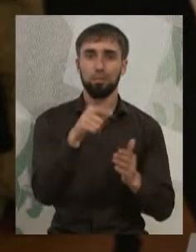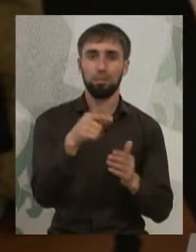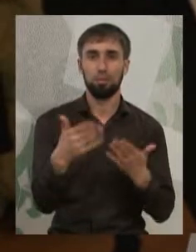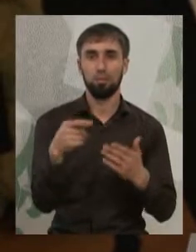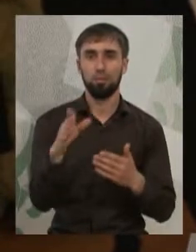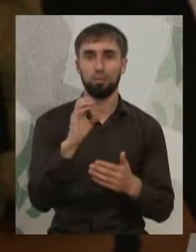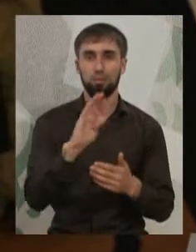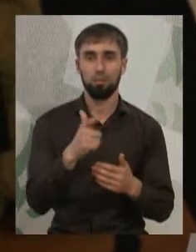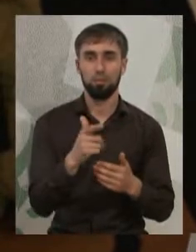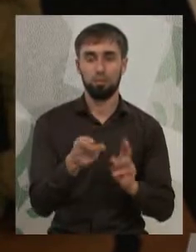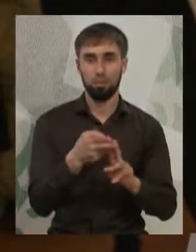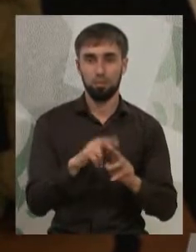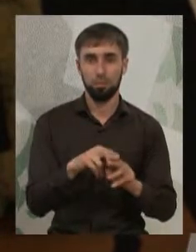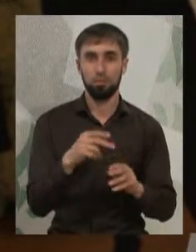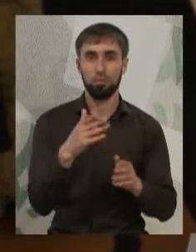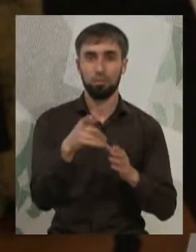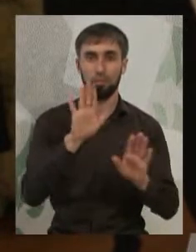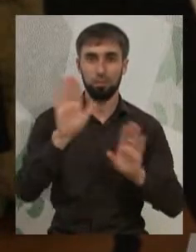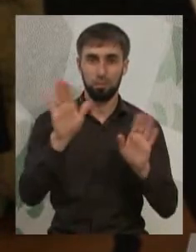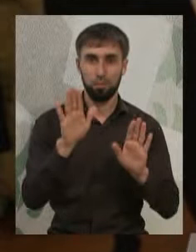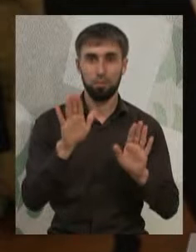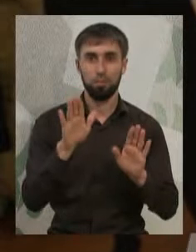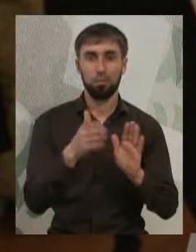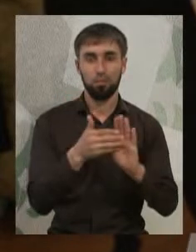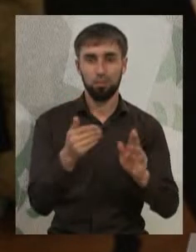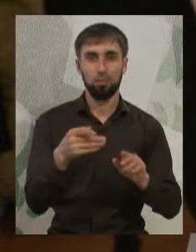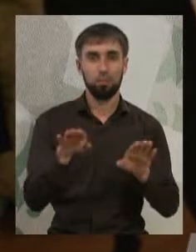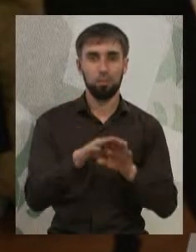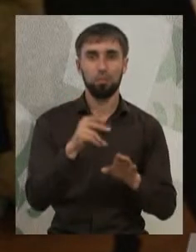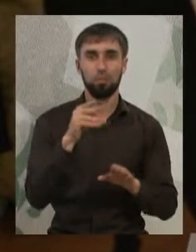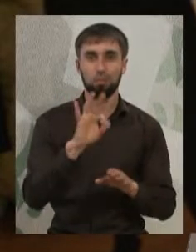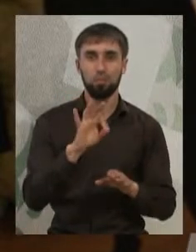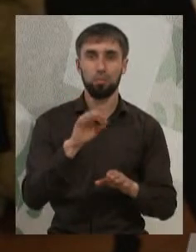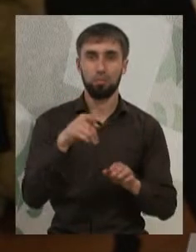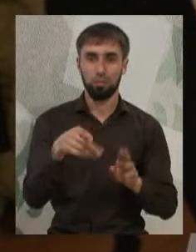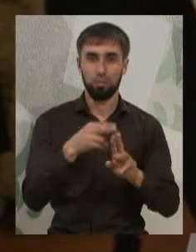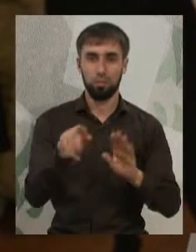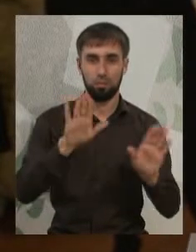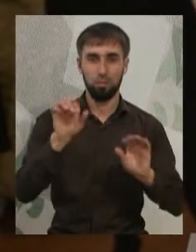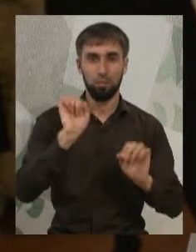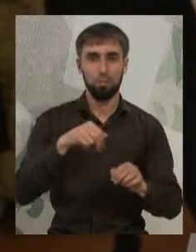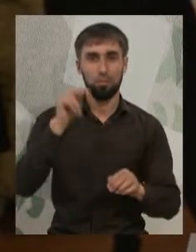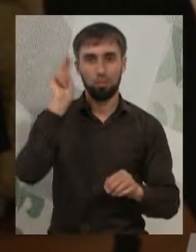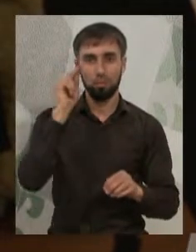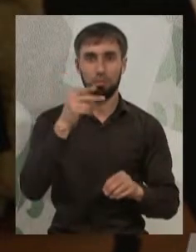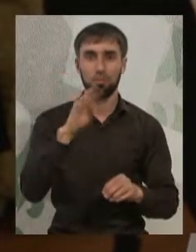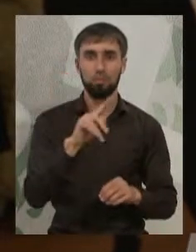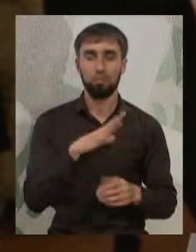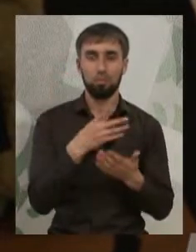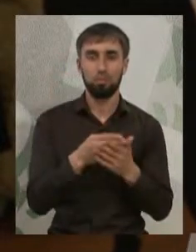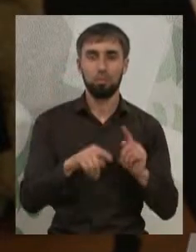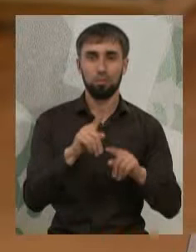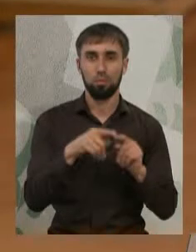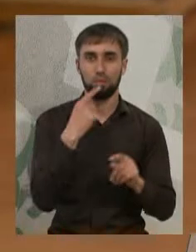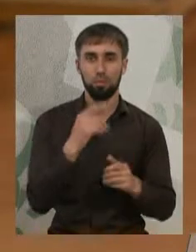вещь. Поэтому эта выставка вызвана и еще тем, что на нем мы будем изучать свой